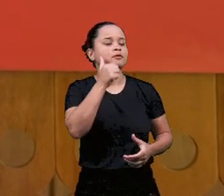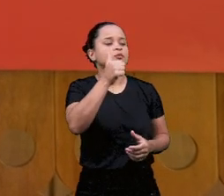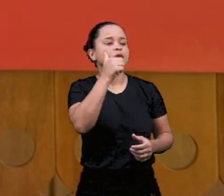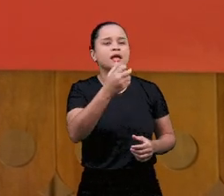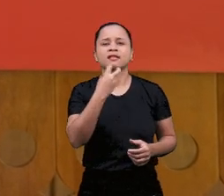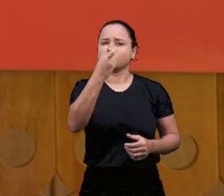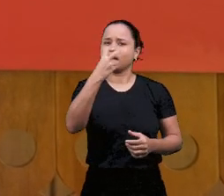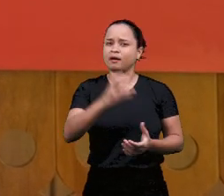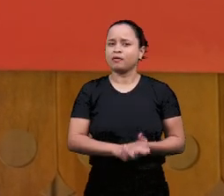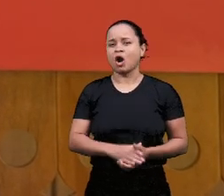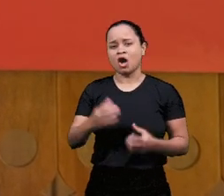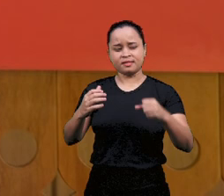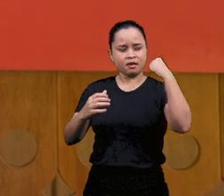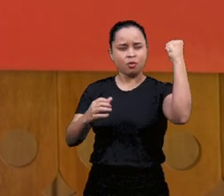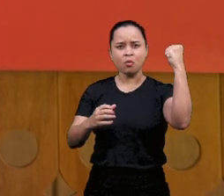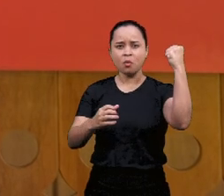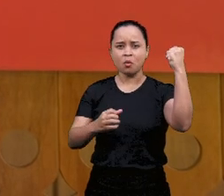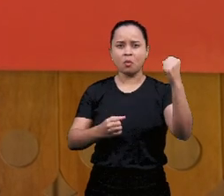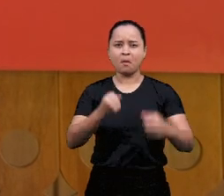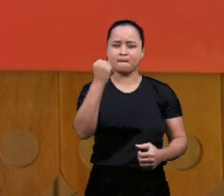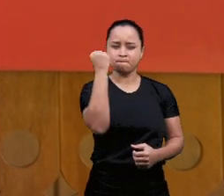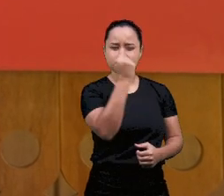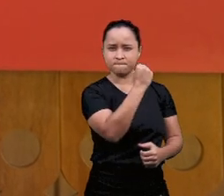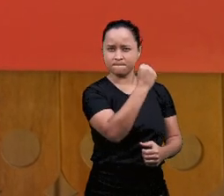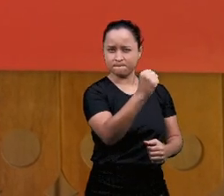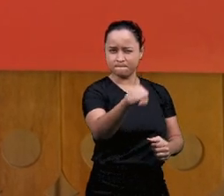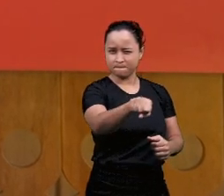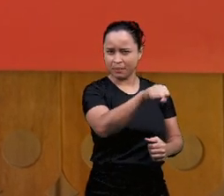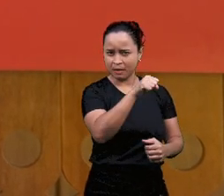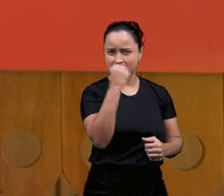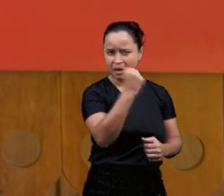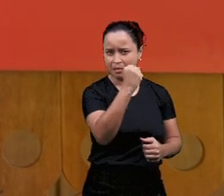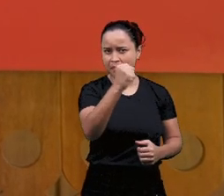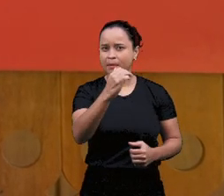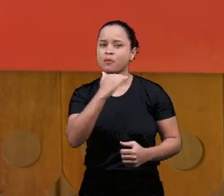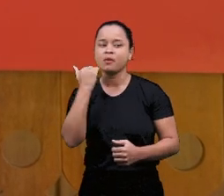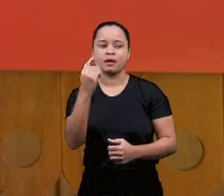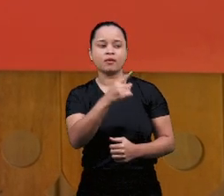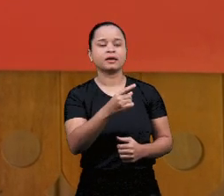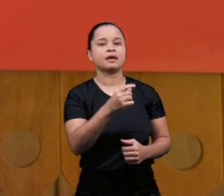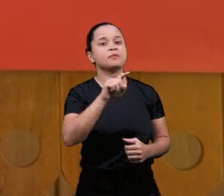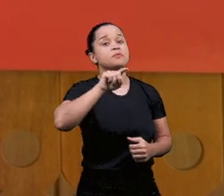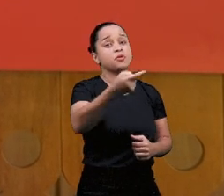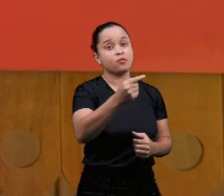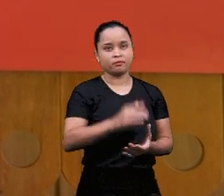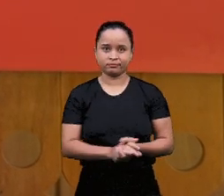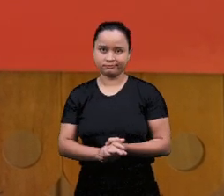frères, ce qui est resté derrière, c'était 1000. Aujourd'hui, c'est 10 000.